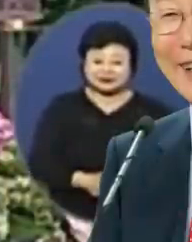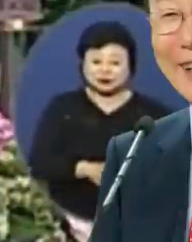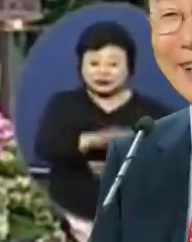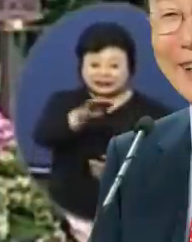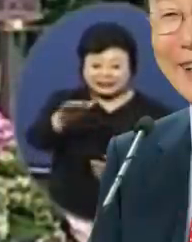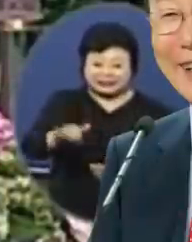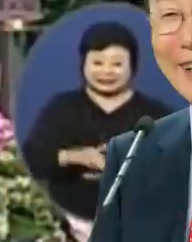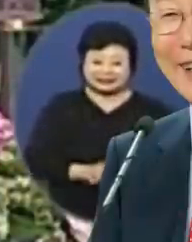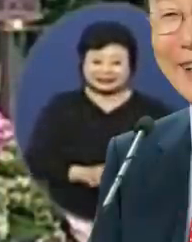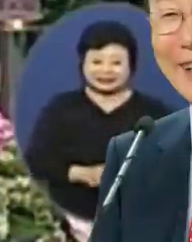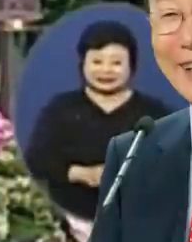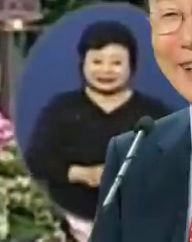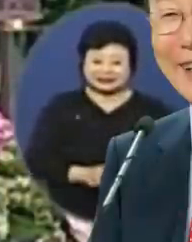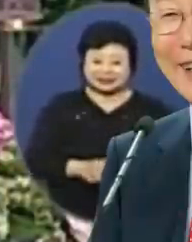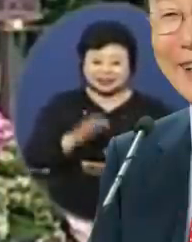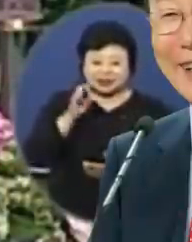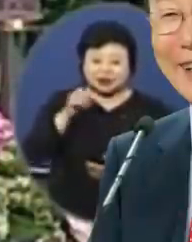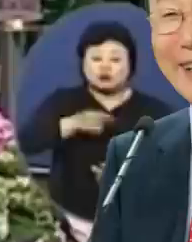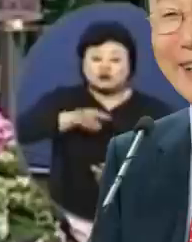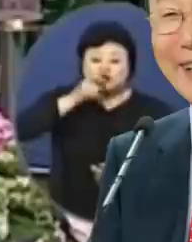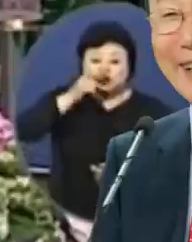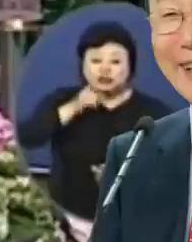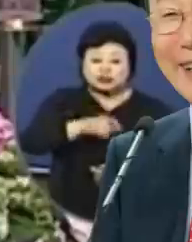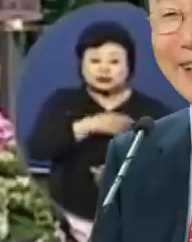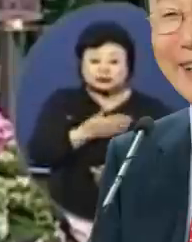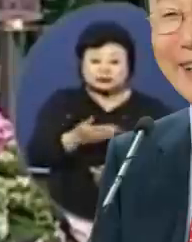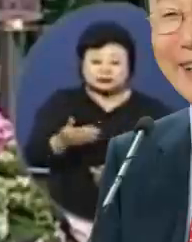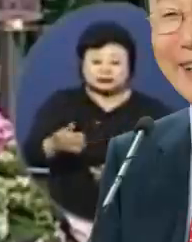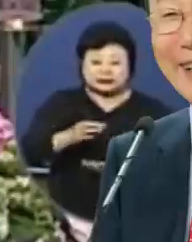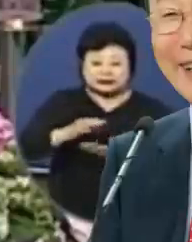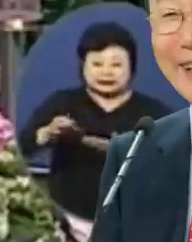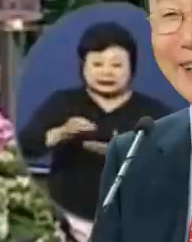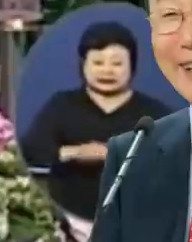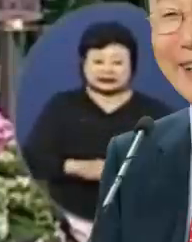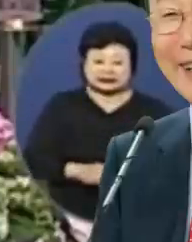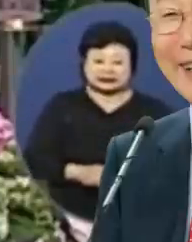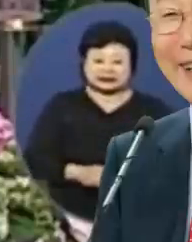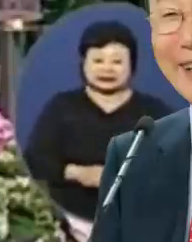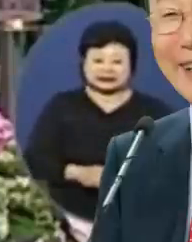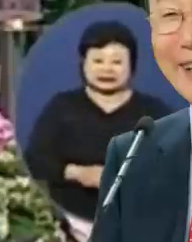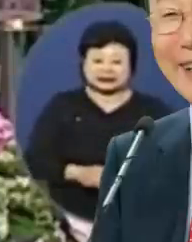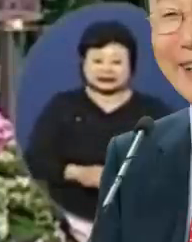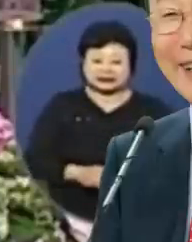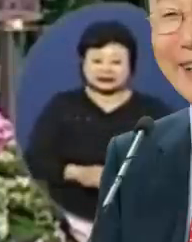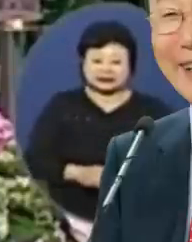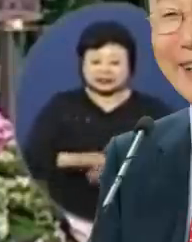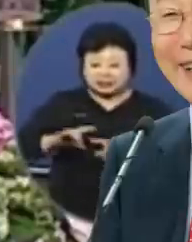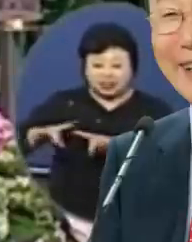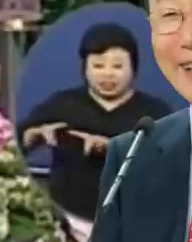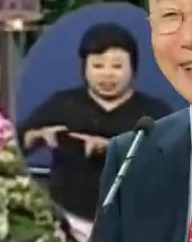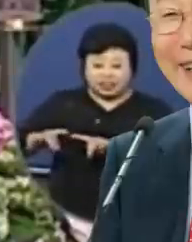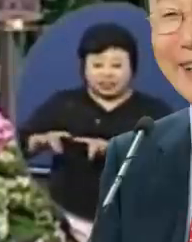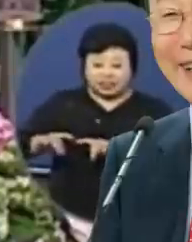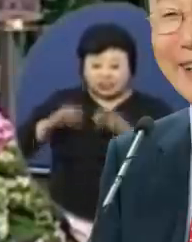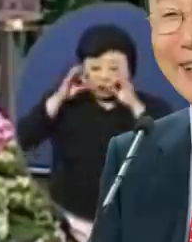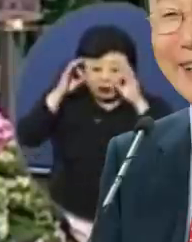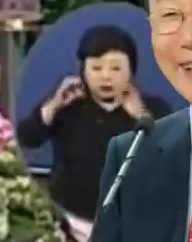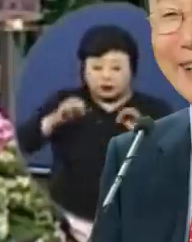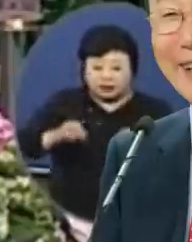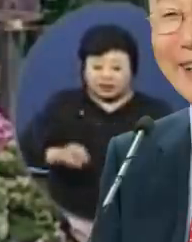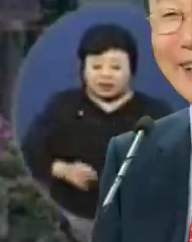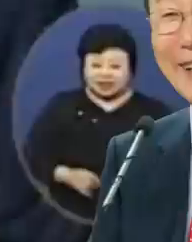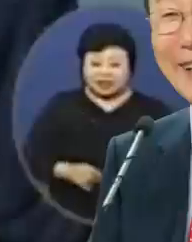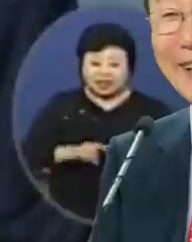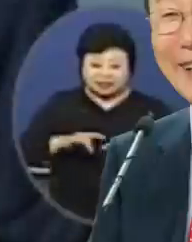우리가 물처럼 흔히 쓰는 전기, 눈에 보입니까? 전선을 타고